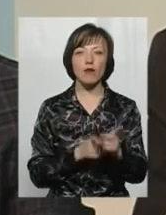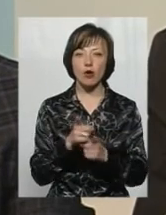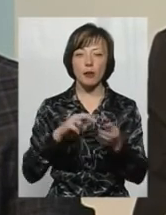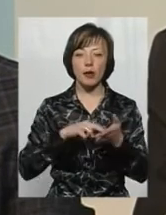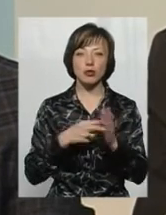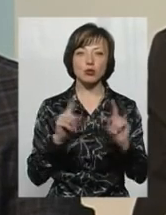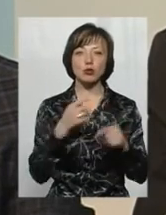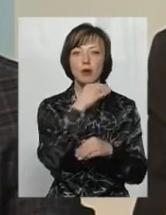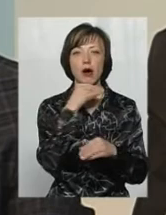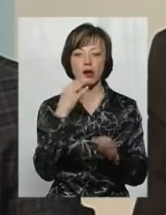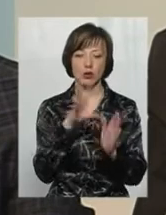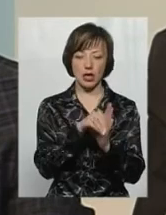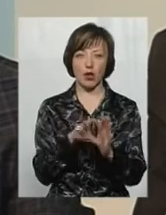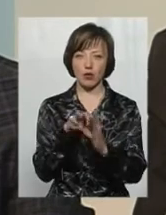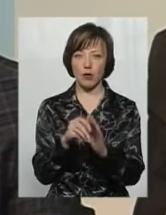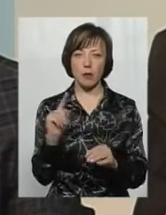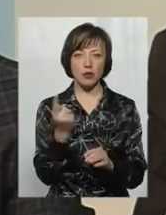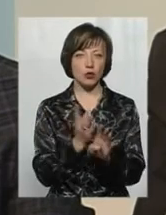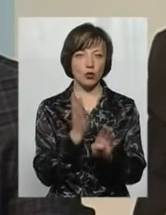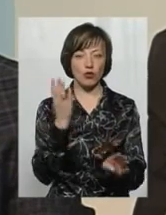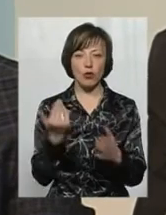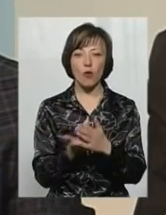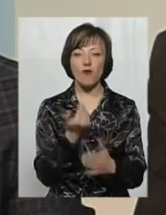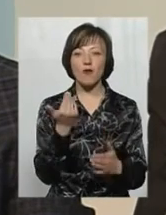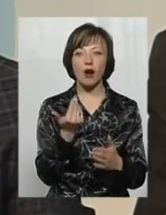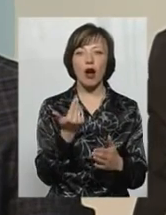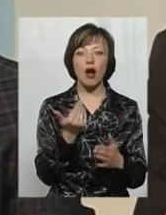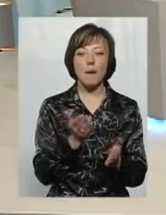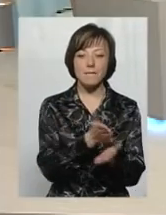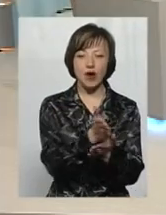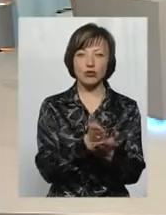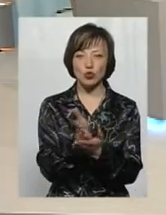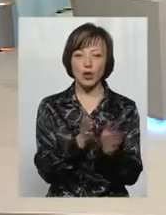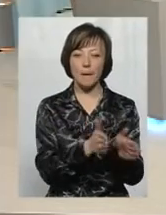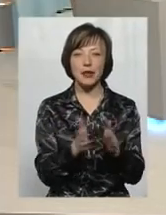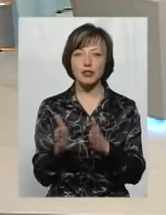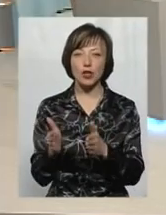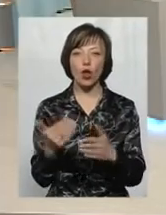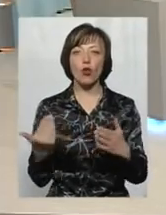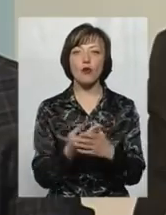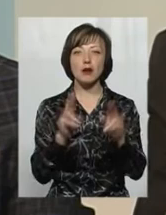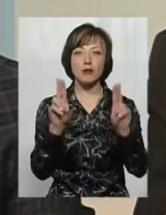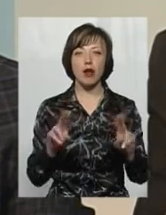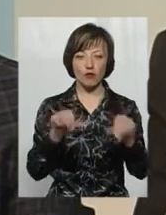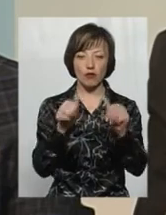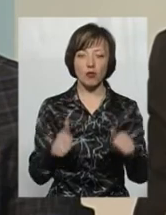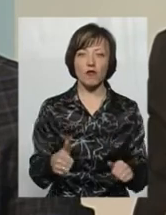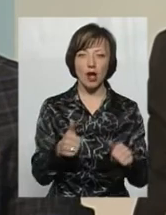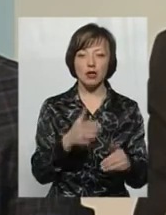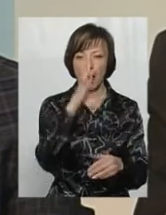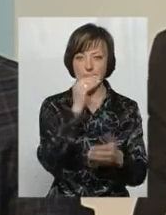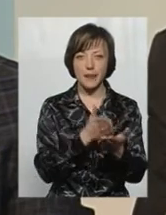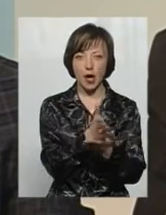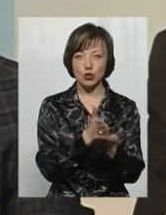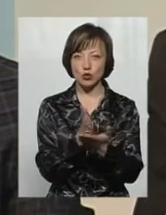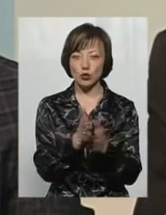передбачає дуже багато складових. По-перше, це нова маршрутна мережа. Змінила самі принципи формування маршрутної мережі. Пріоритет буде